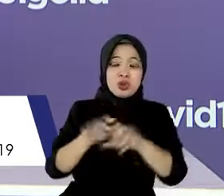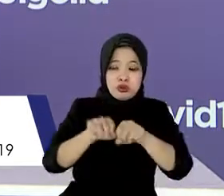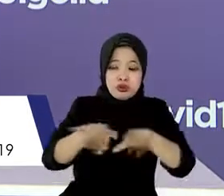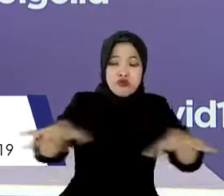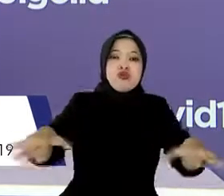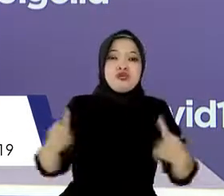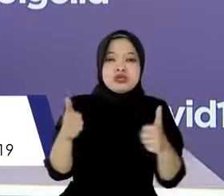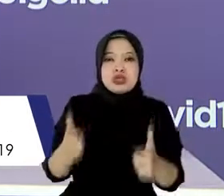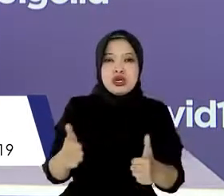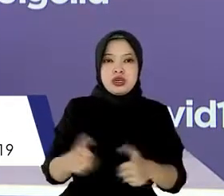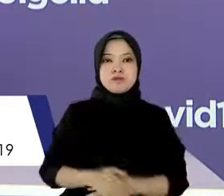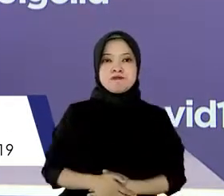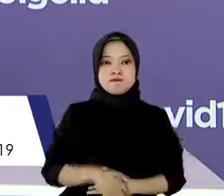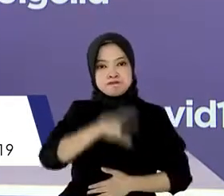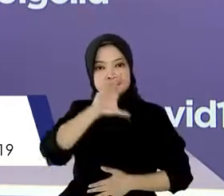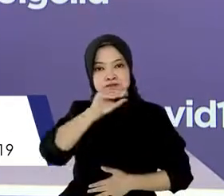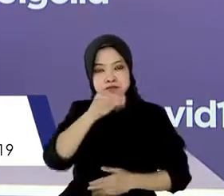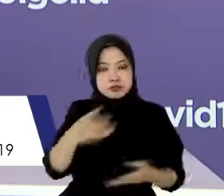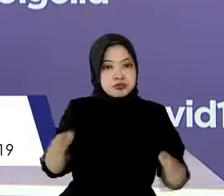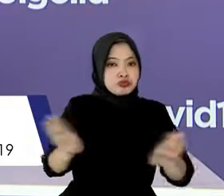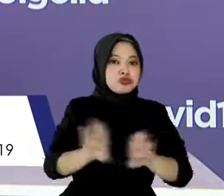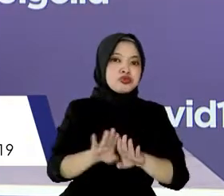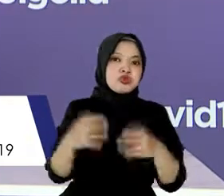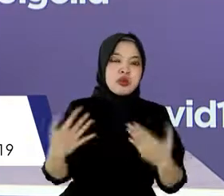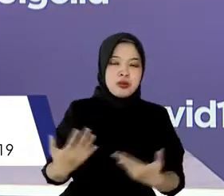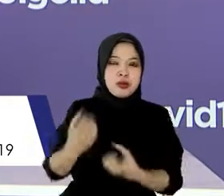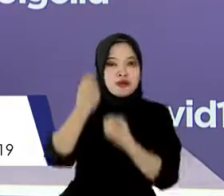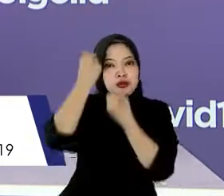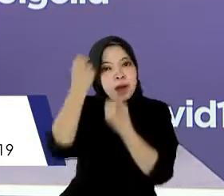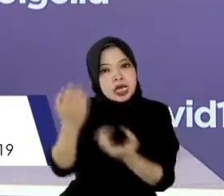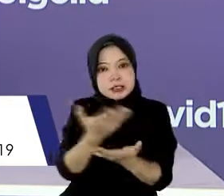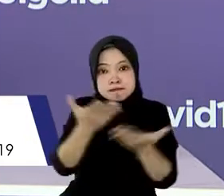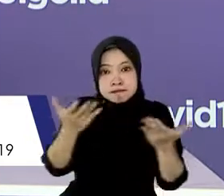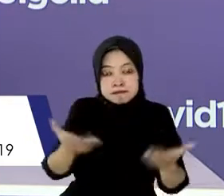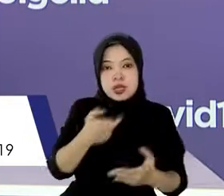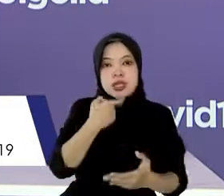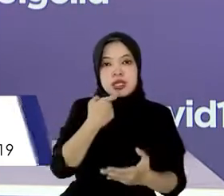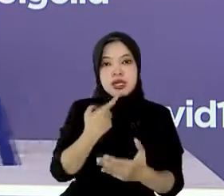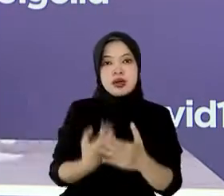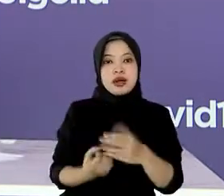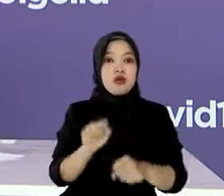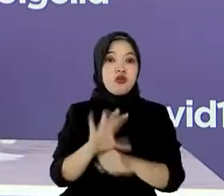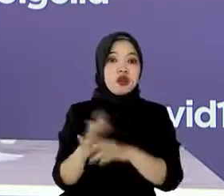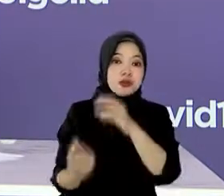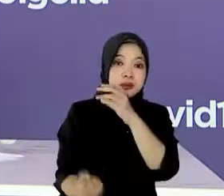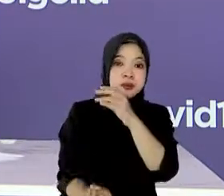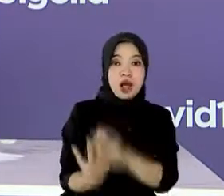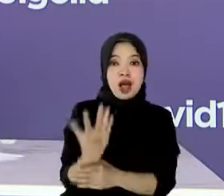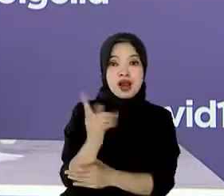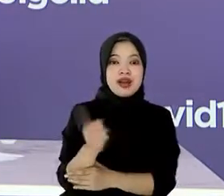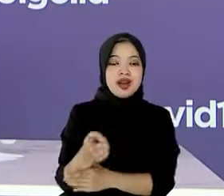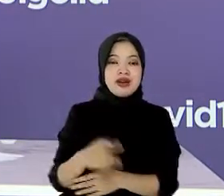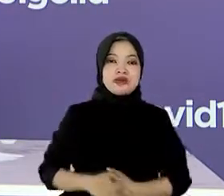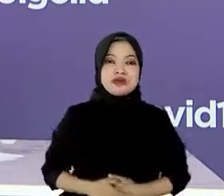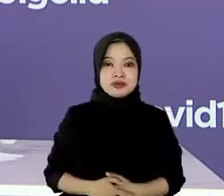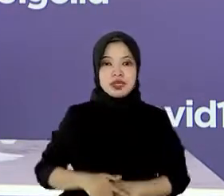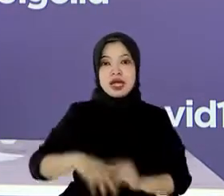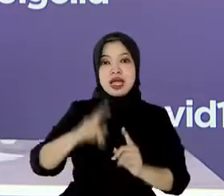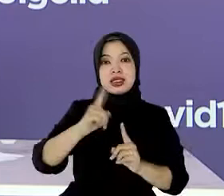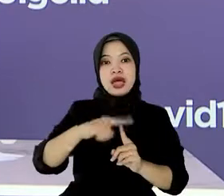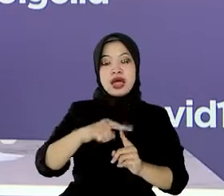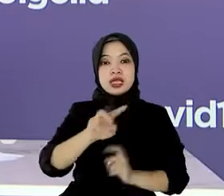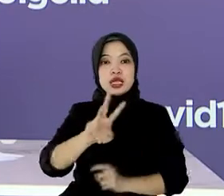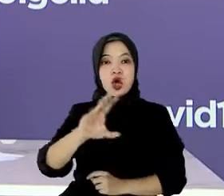sebagai penutup Saya ingin menyampaikan informasi terkini terkait covert 19 pada tanggal